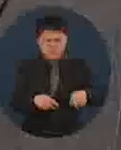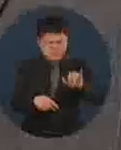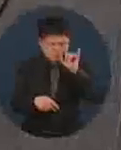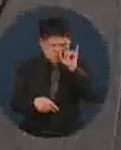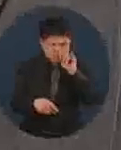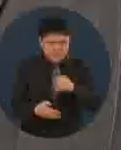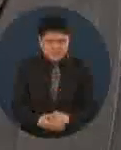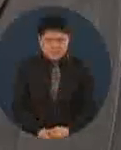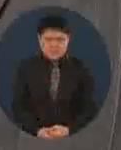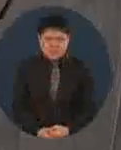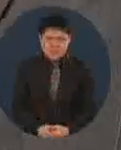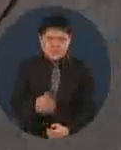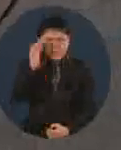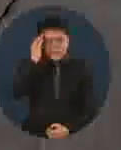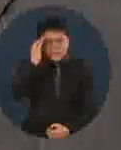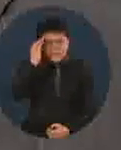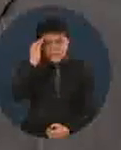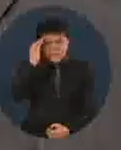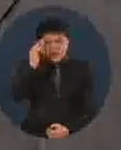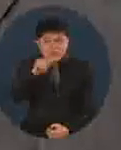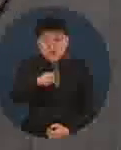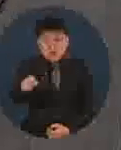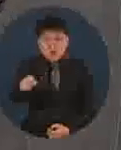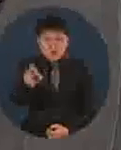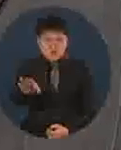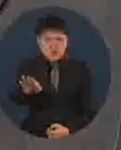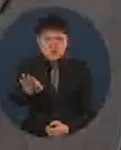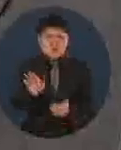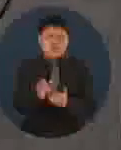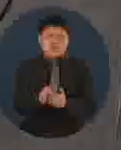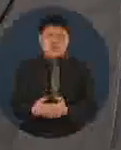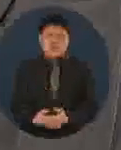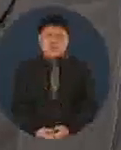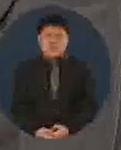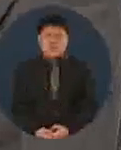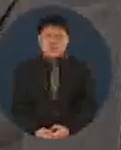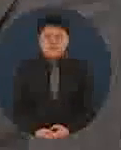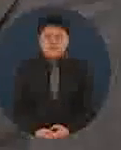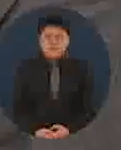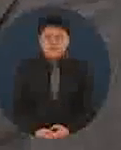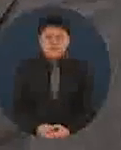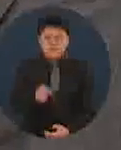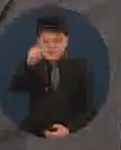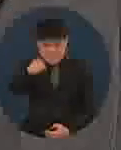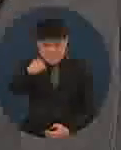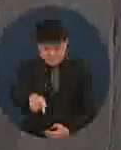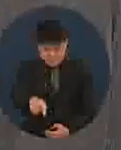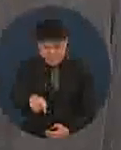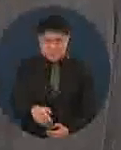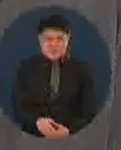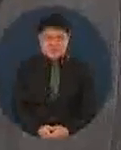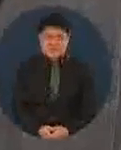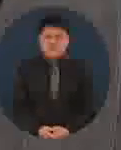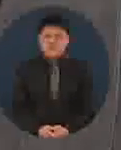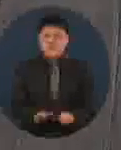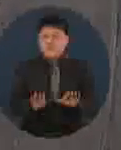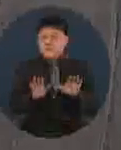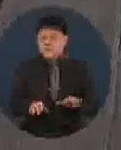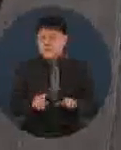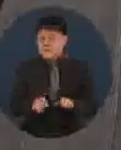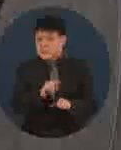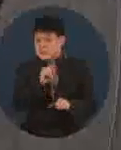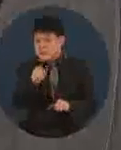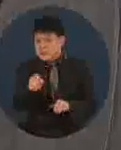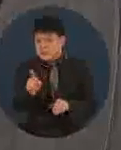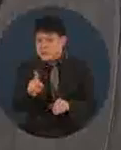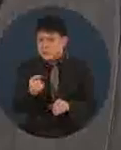좋았어요. 그러니까 일단 안 받고 여기를 젖혀버렸습니다. 네. 있고 꽉 이어졌죠. 자, 여기서 나간